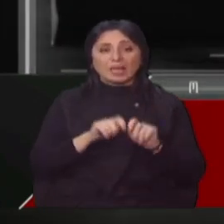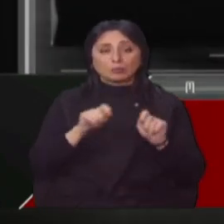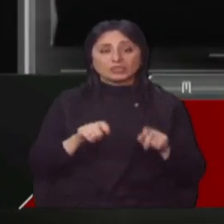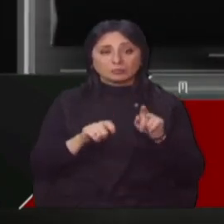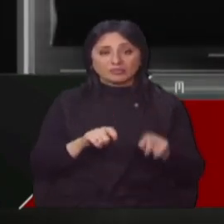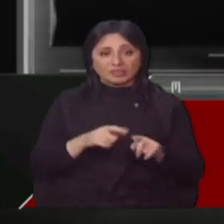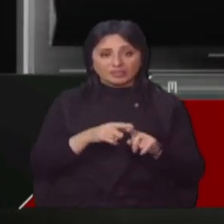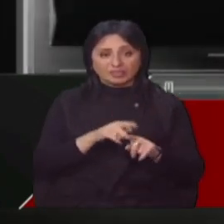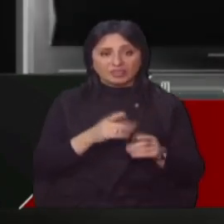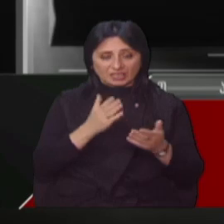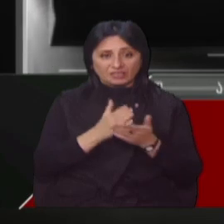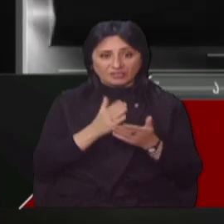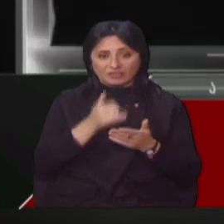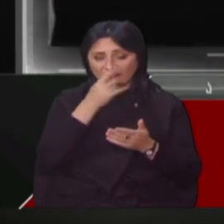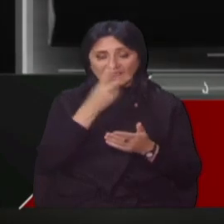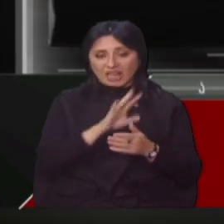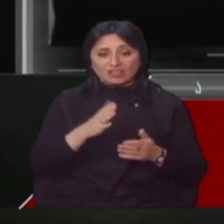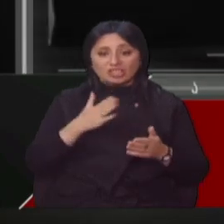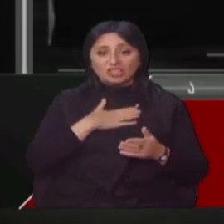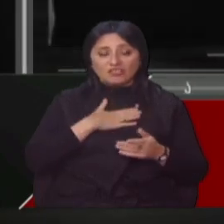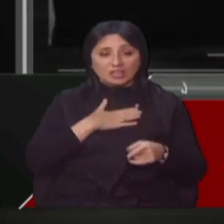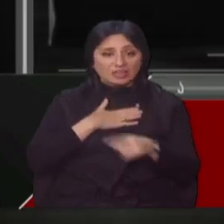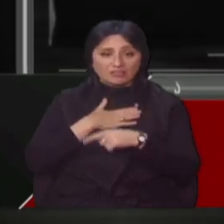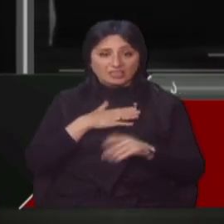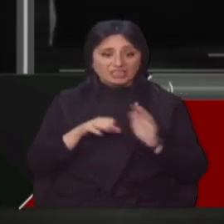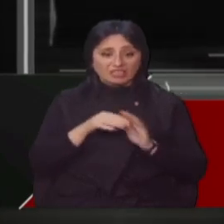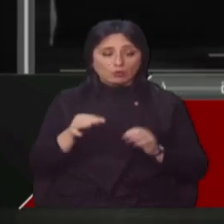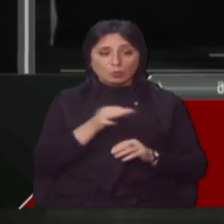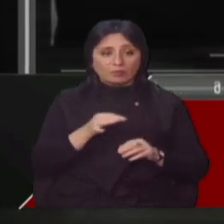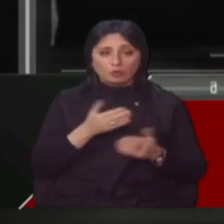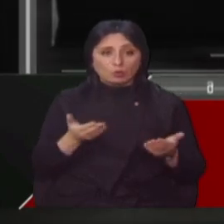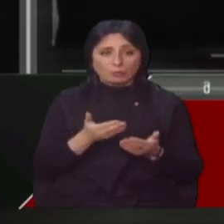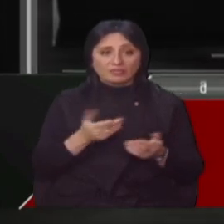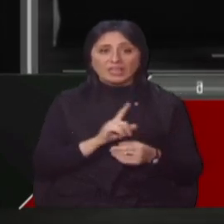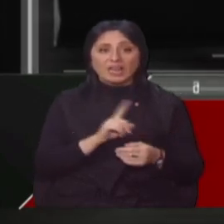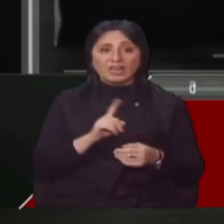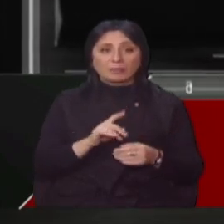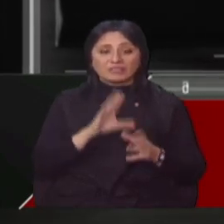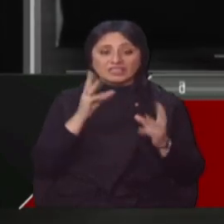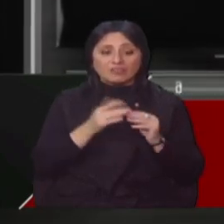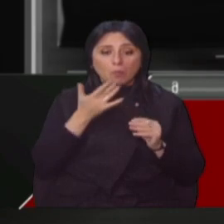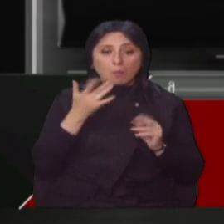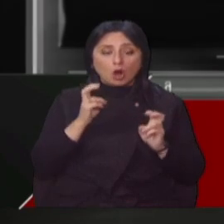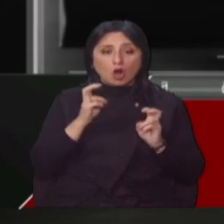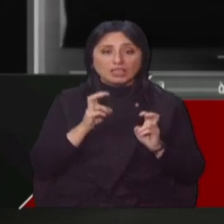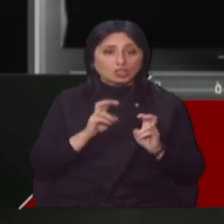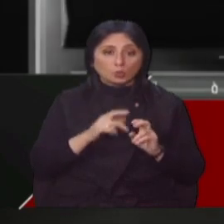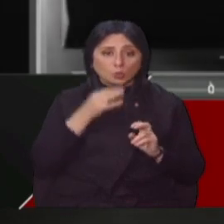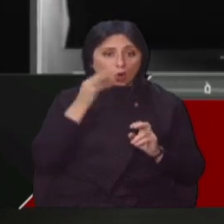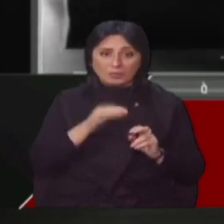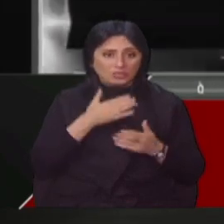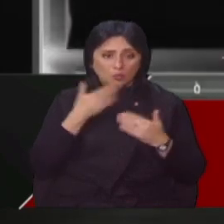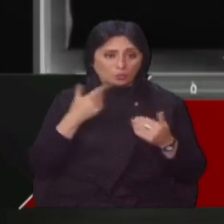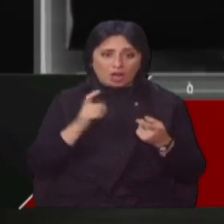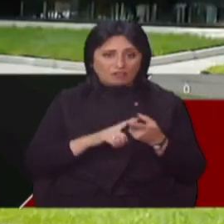დამკვირვებლები არცერთს ვერ ნახავთ თქვენ საარჩევნო უბანზე, რომელსაც რაიმე საერთოდ პოლიტიკური ან გამოცდილება აქვს,